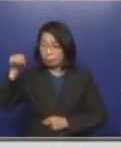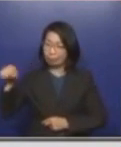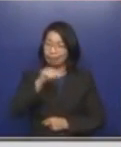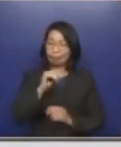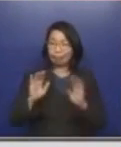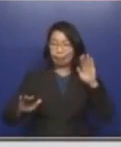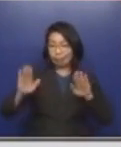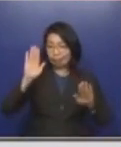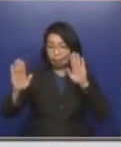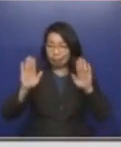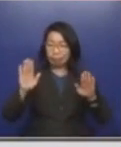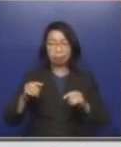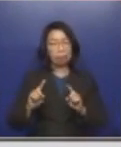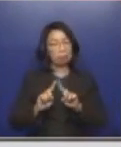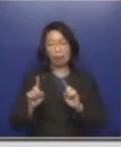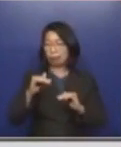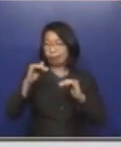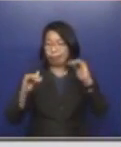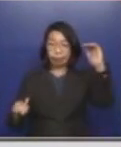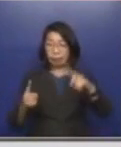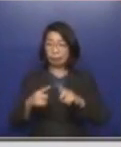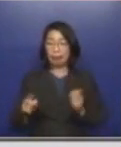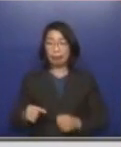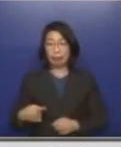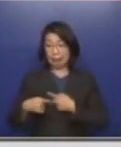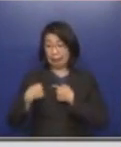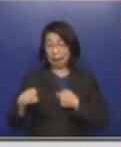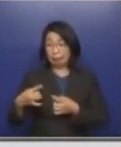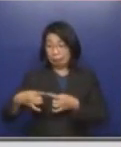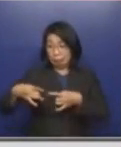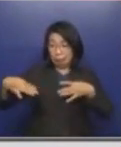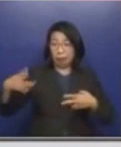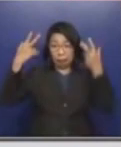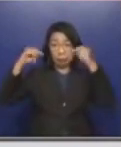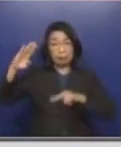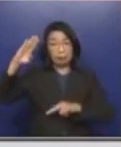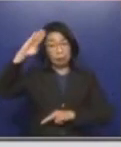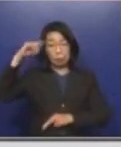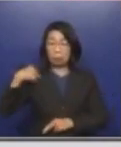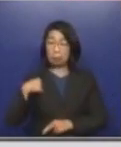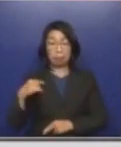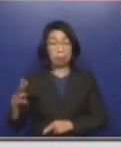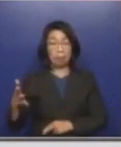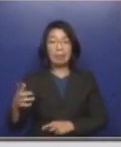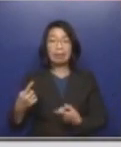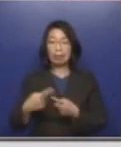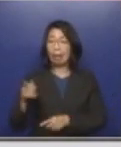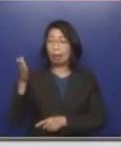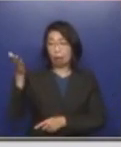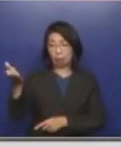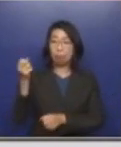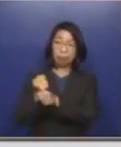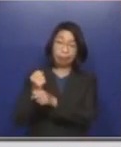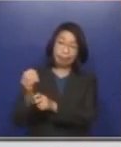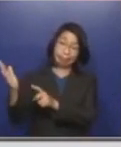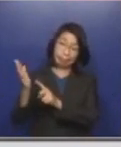เหมือนฟ้ากับเหวเลยครับผมไม่ได้มีอคติอะไรกับท่านนายกประยุทธ์แต่สิ่งที่ท่านทำครับ